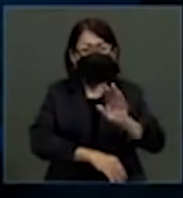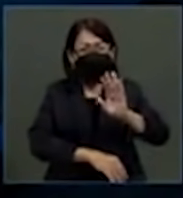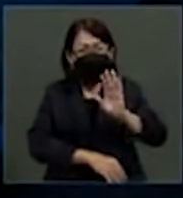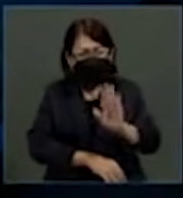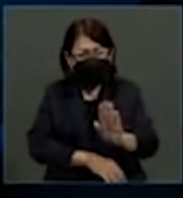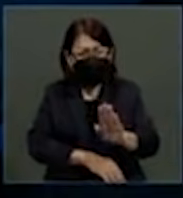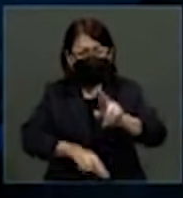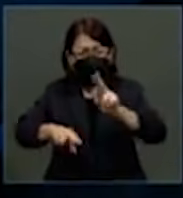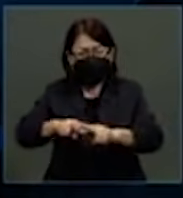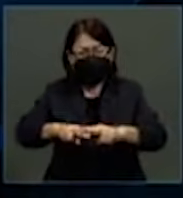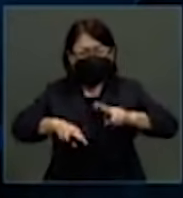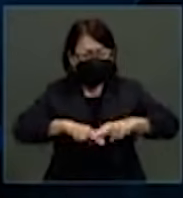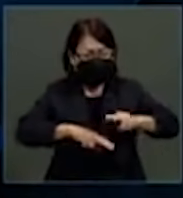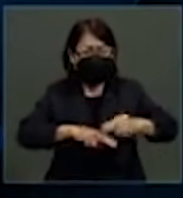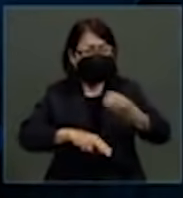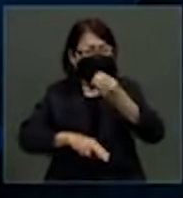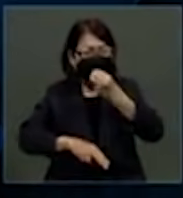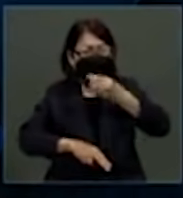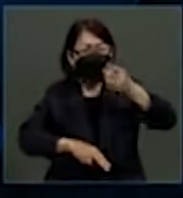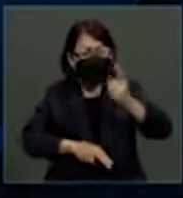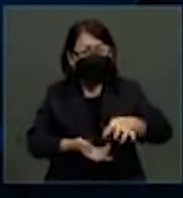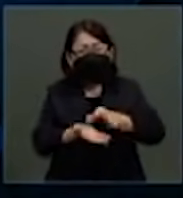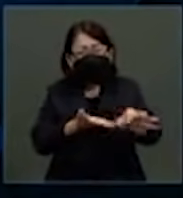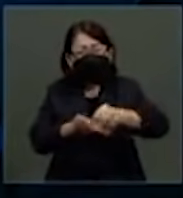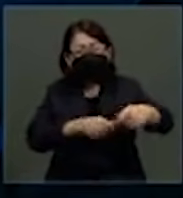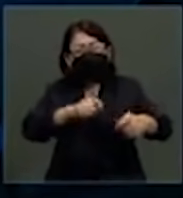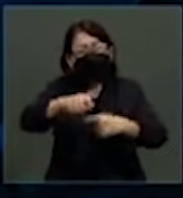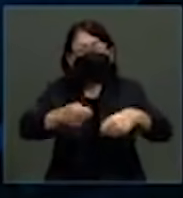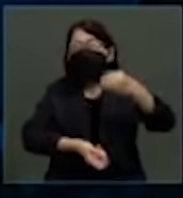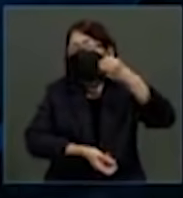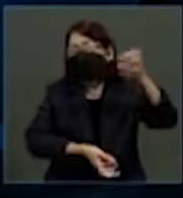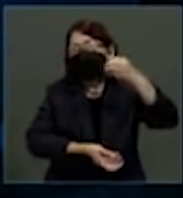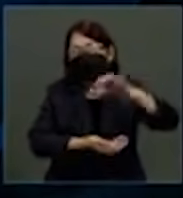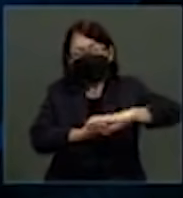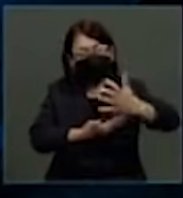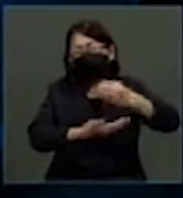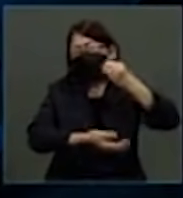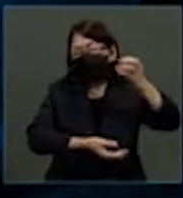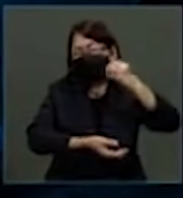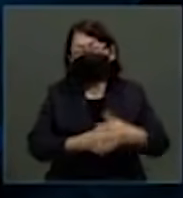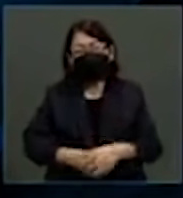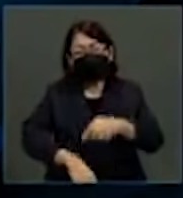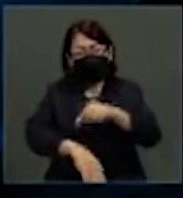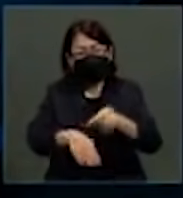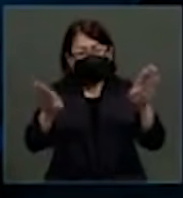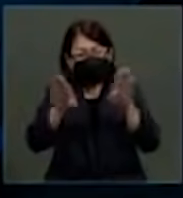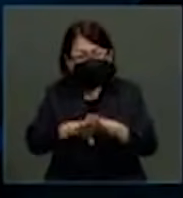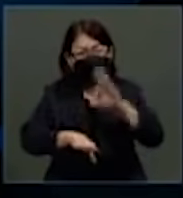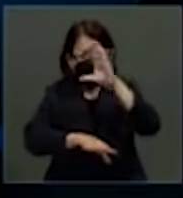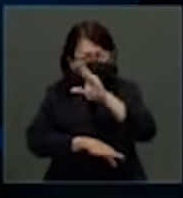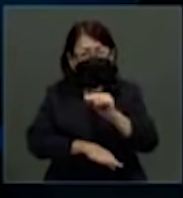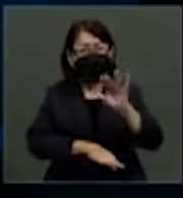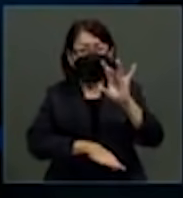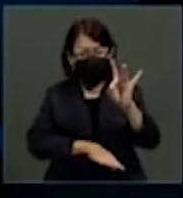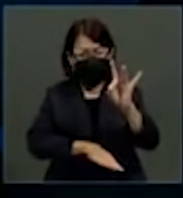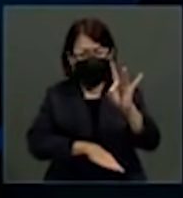ง20นาฬิกาแต่คงห้ามการบริโภคในร้านพูดง่ายก็คือเทคโฮมทั้งวันแล้ว